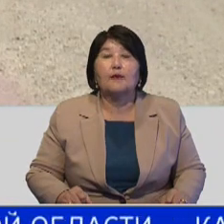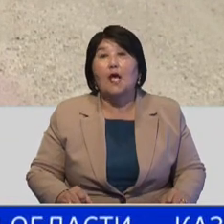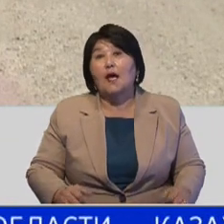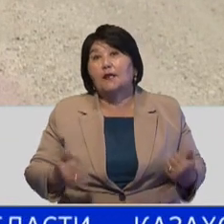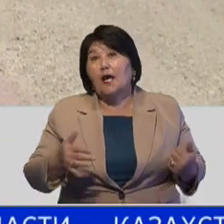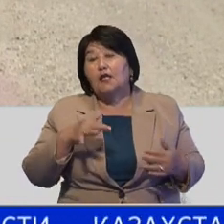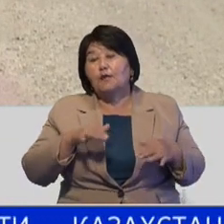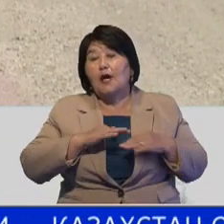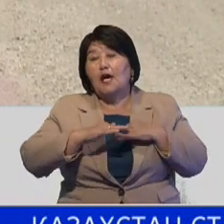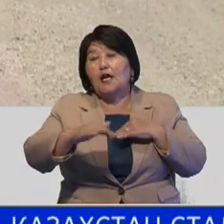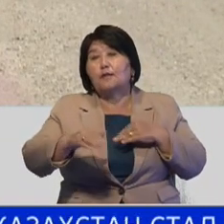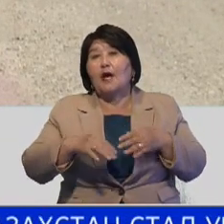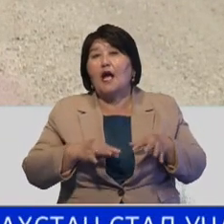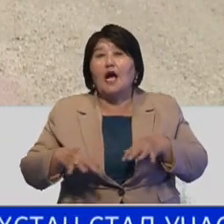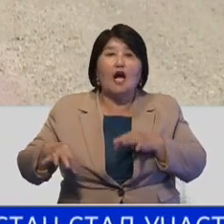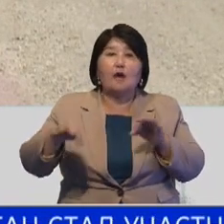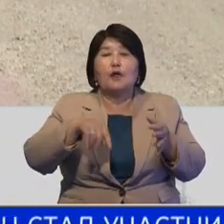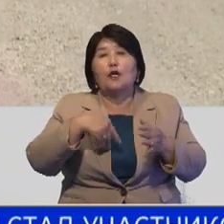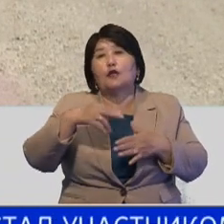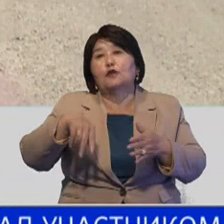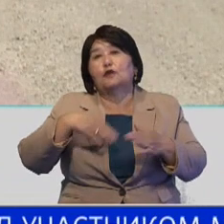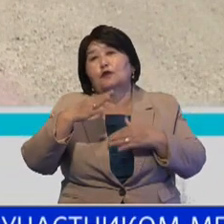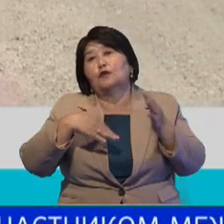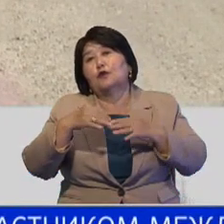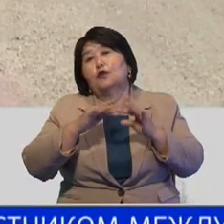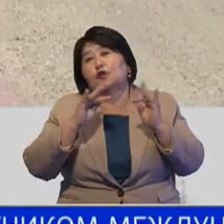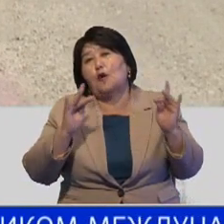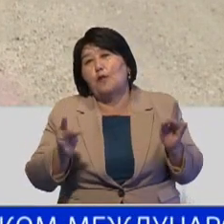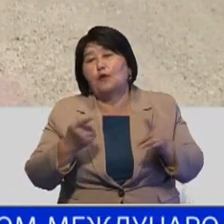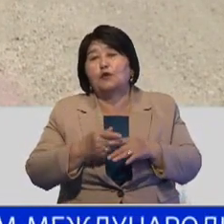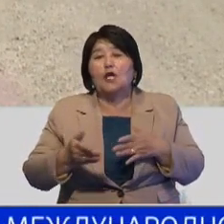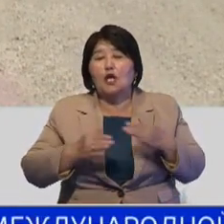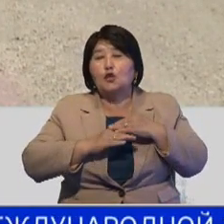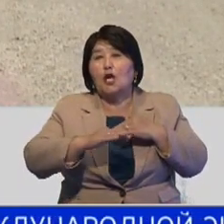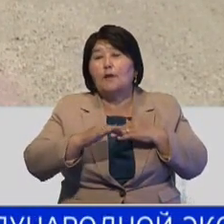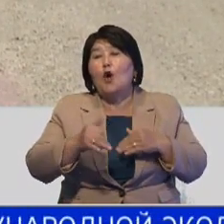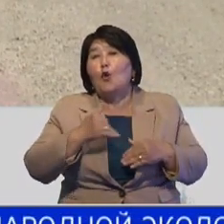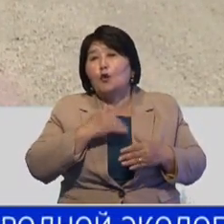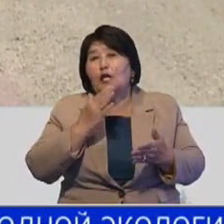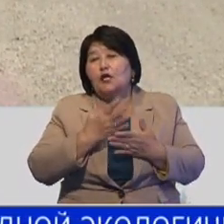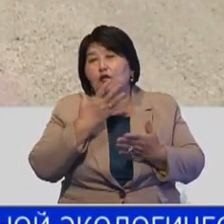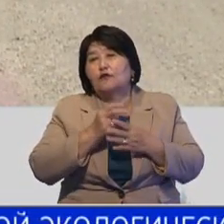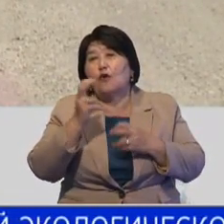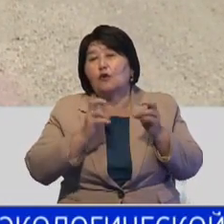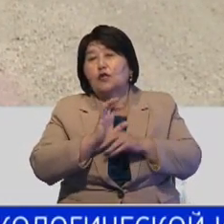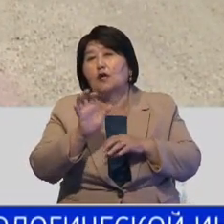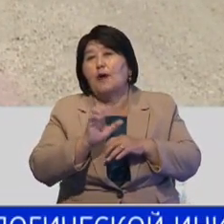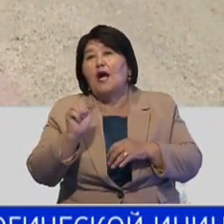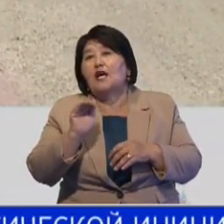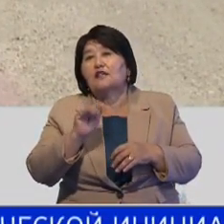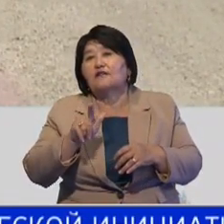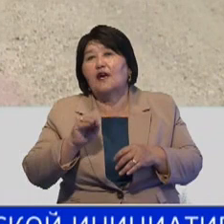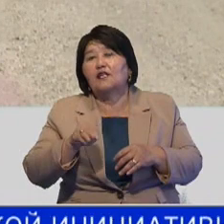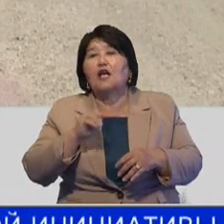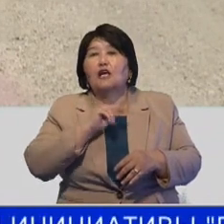в данный момент прокладывается объездная дорога строится мост ведутся работы по устройству дорожного полотна У нас есть свой завод по производству асфальта